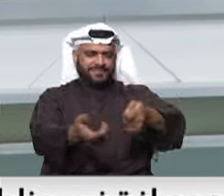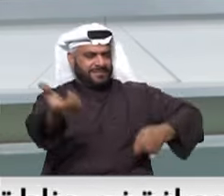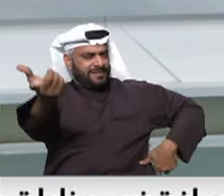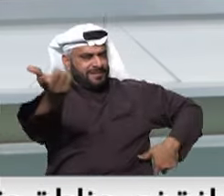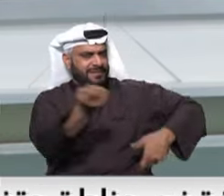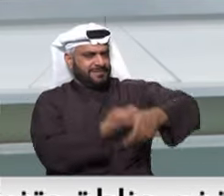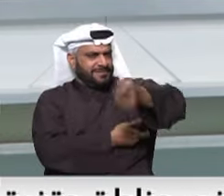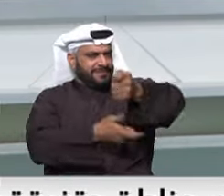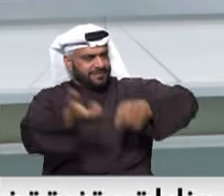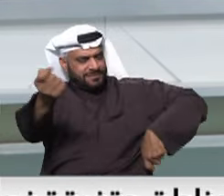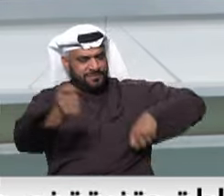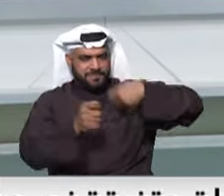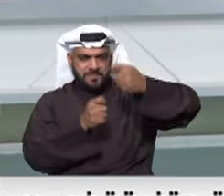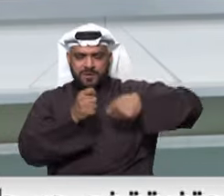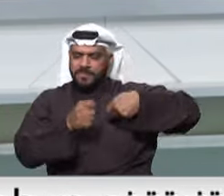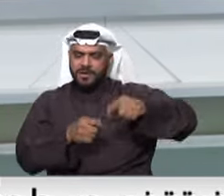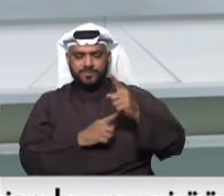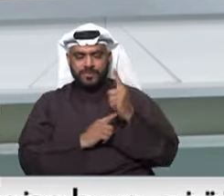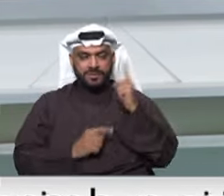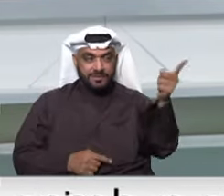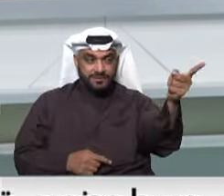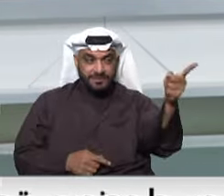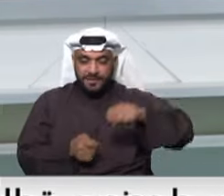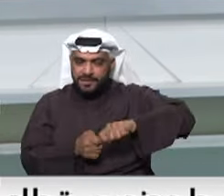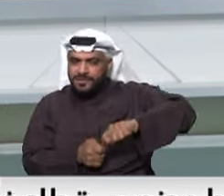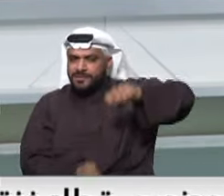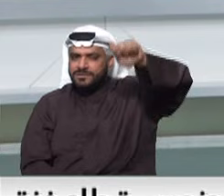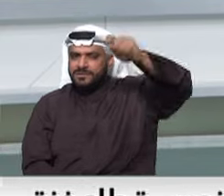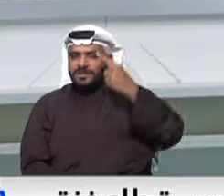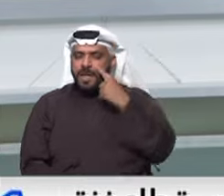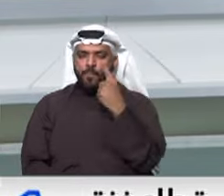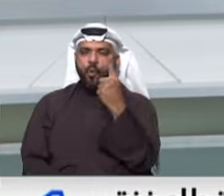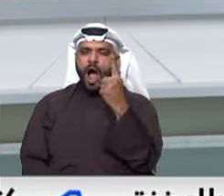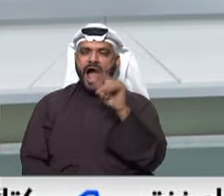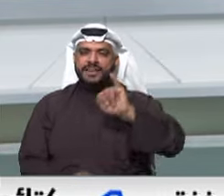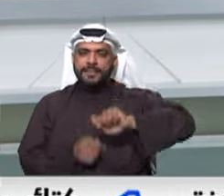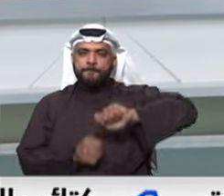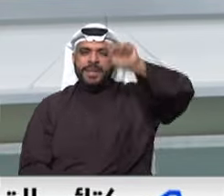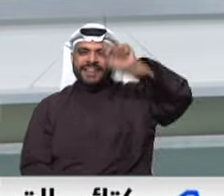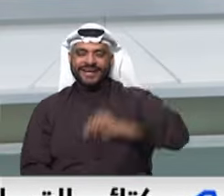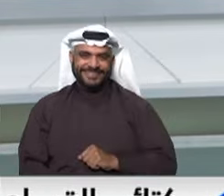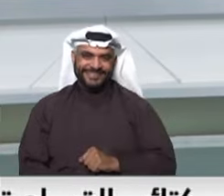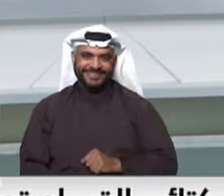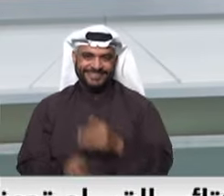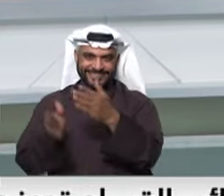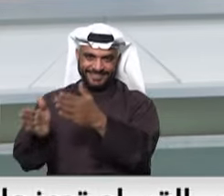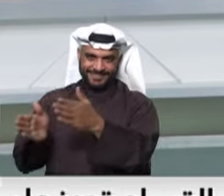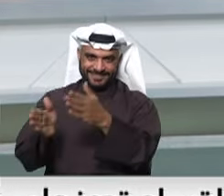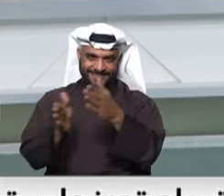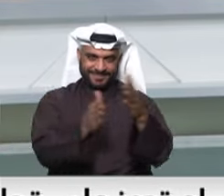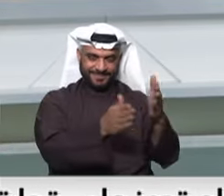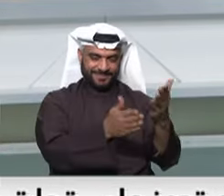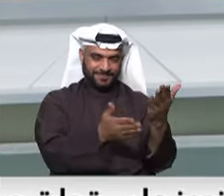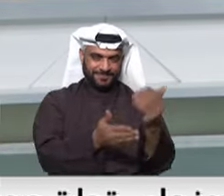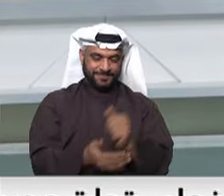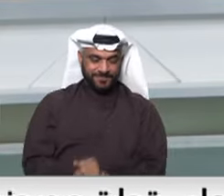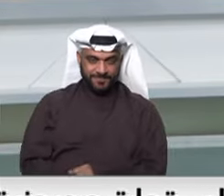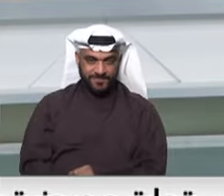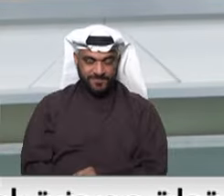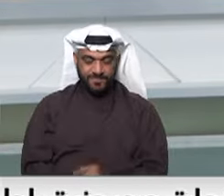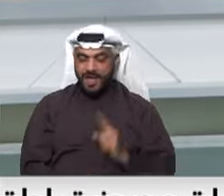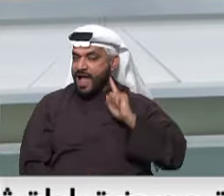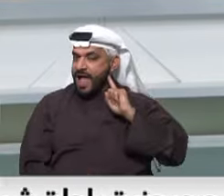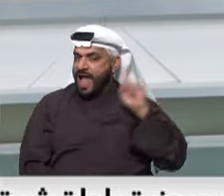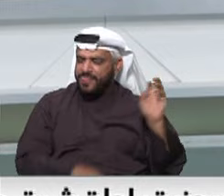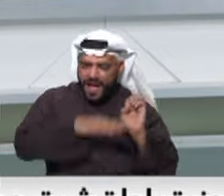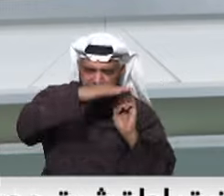متوقع تراوح ارتفاع الموج ما بين 1 إلى 3 أقدام، تيارات المائية لا تزال قوية في فترات الحمل. أذان الفجر